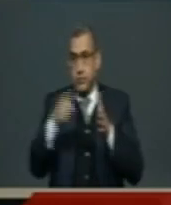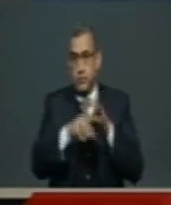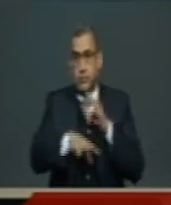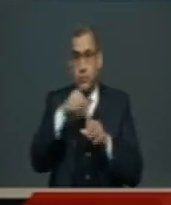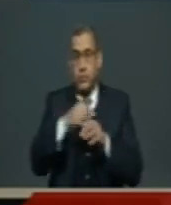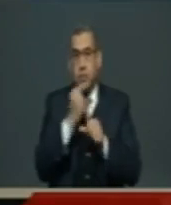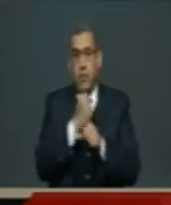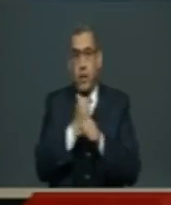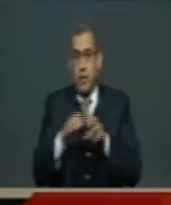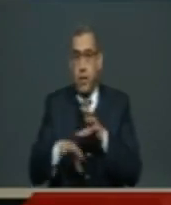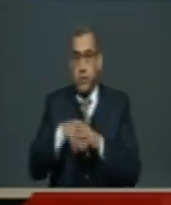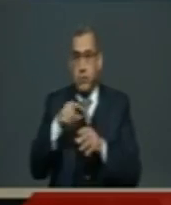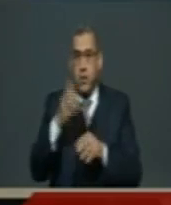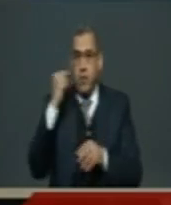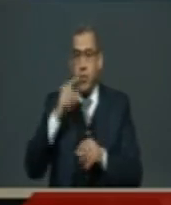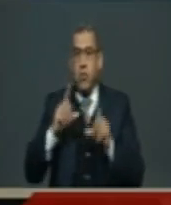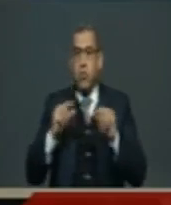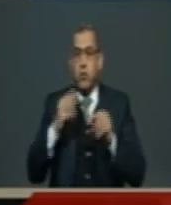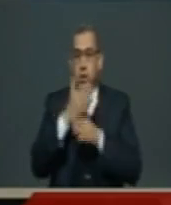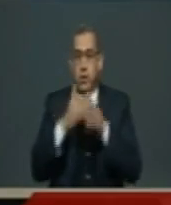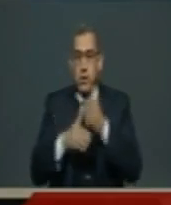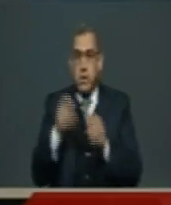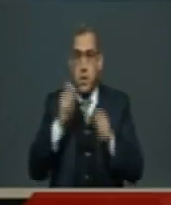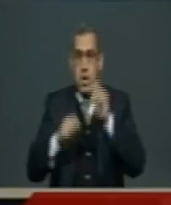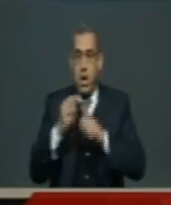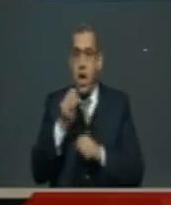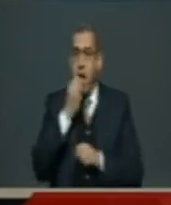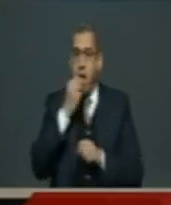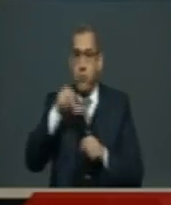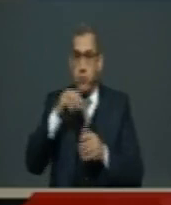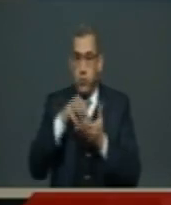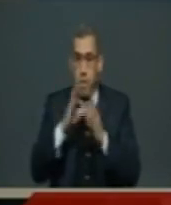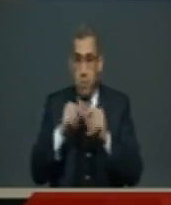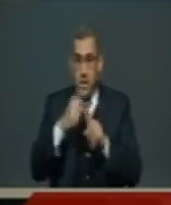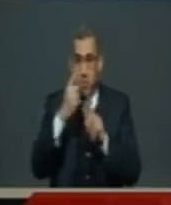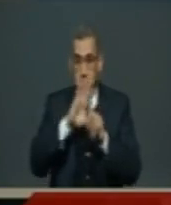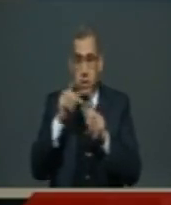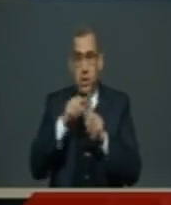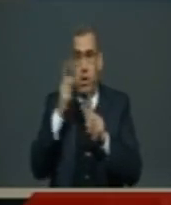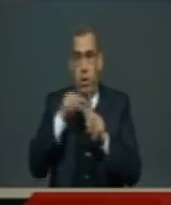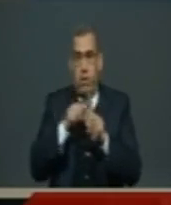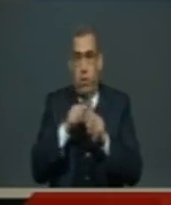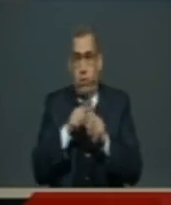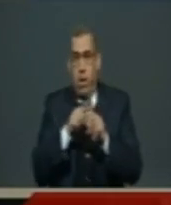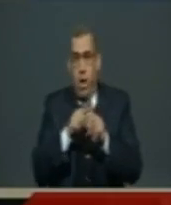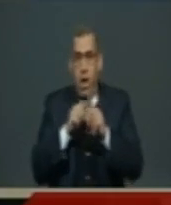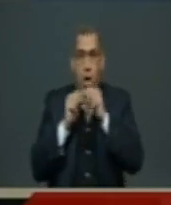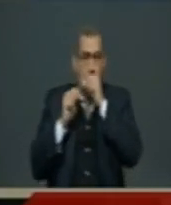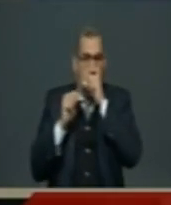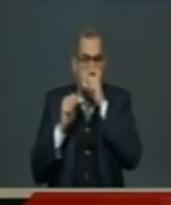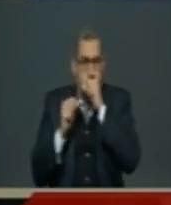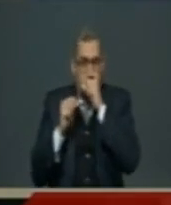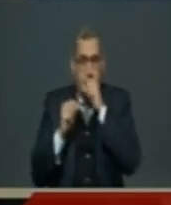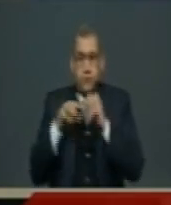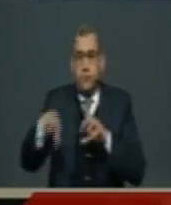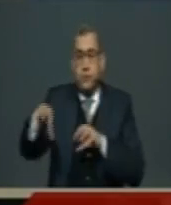عليه اكبر مجمع للصناعات الغذائية ليس في جمهورية مصر العربية ولكن في اقليمنا اللي موجودين